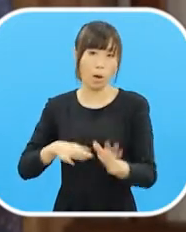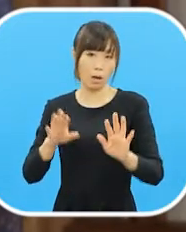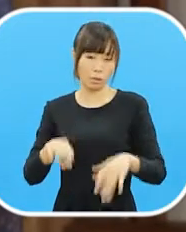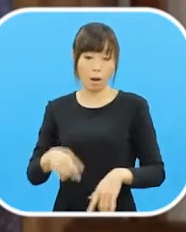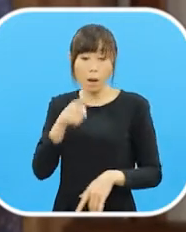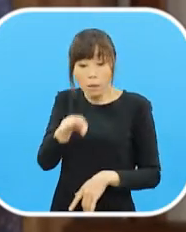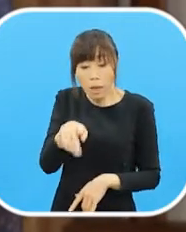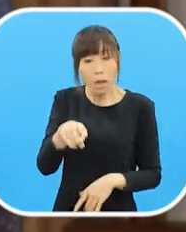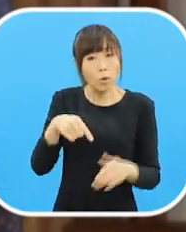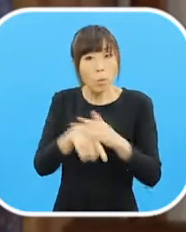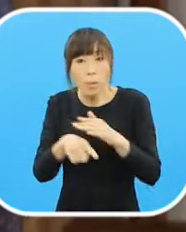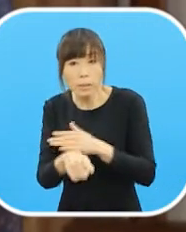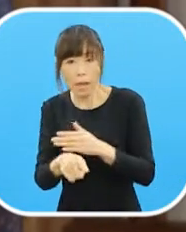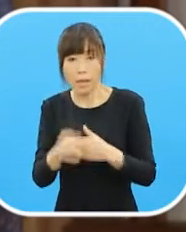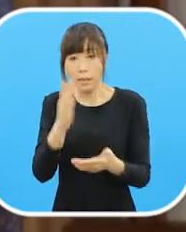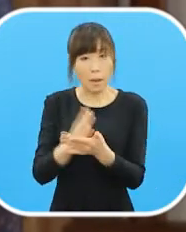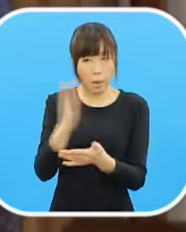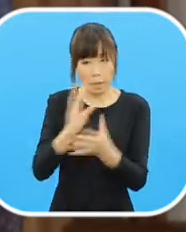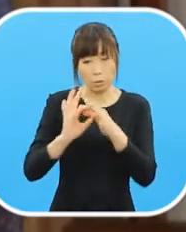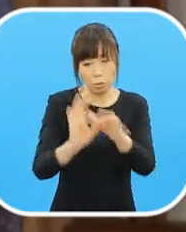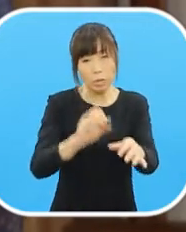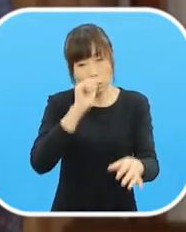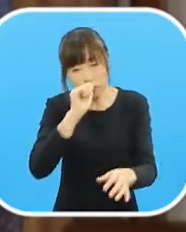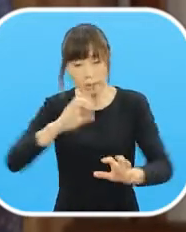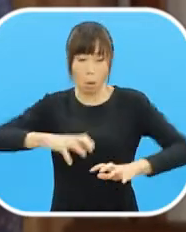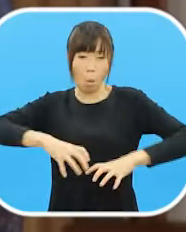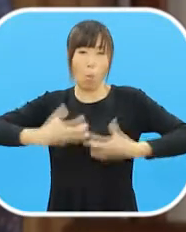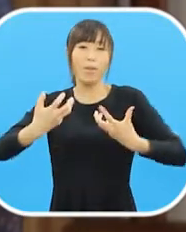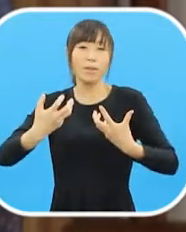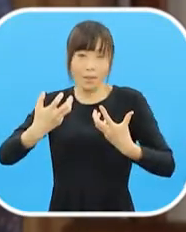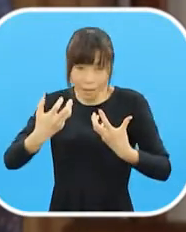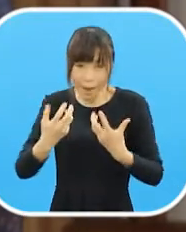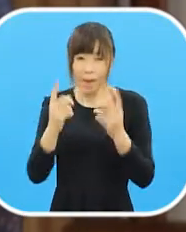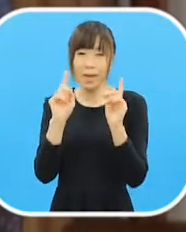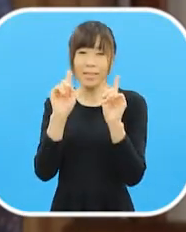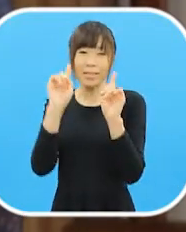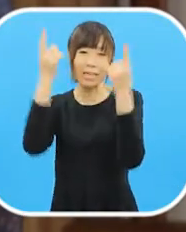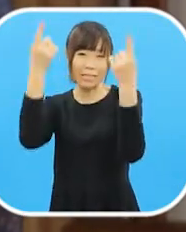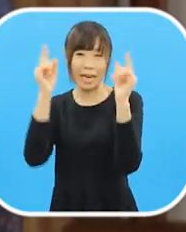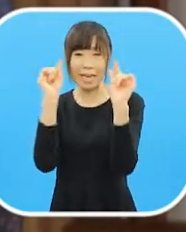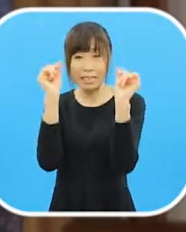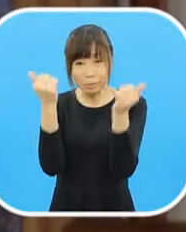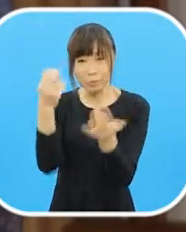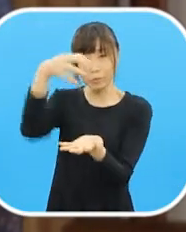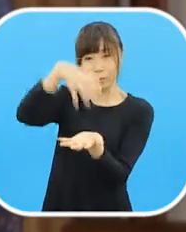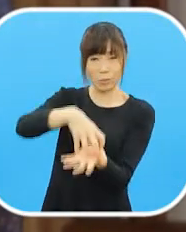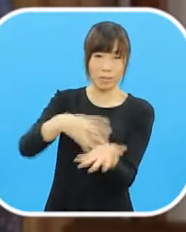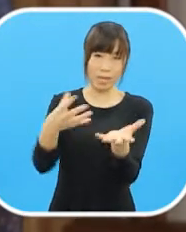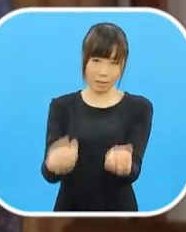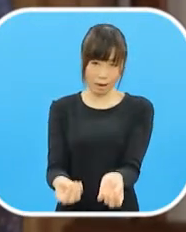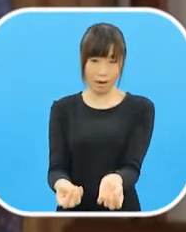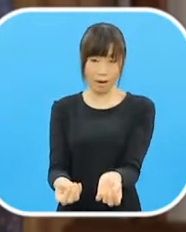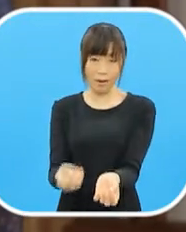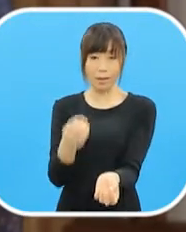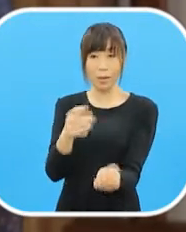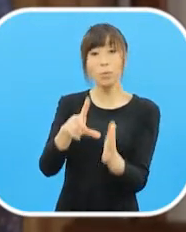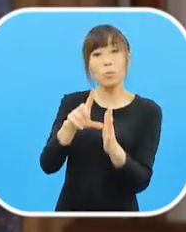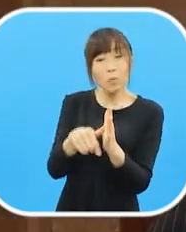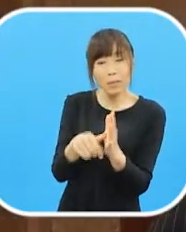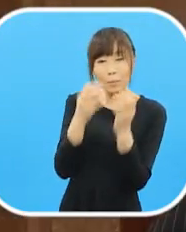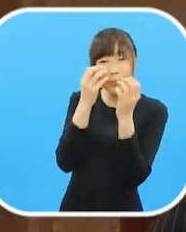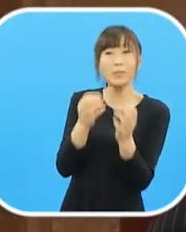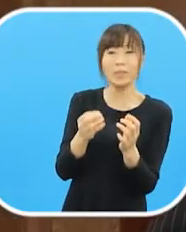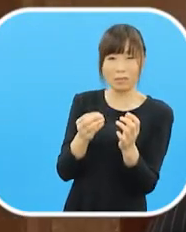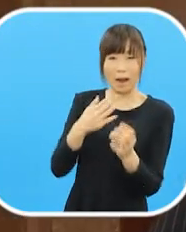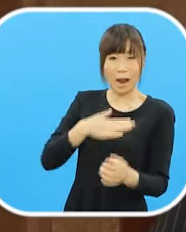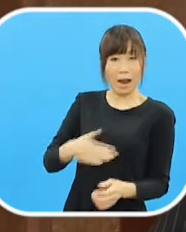怒って、それで先駆けに書いたわけですよね。そしてあの時びっくりしたのは、あっという間に知事から本当に打てば